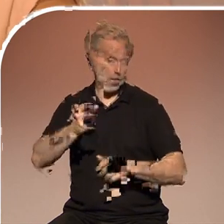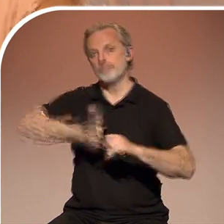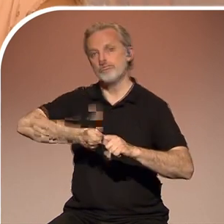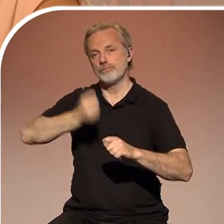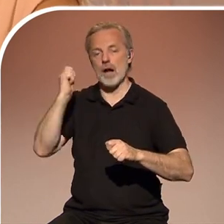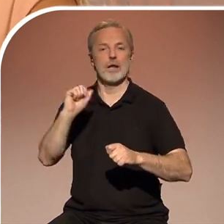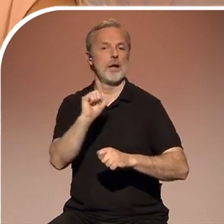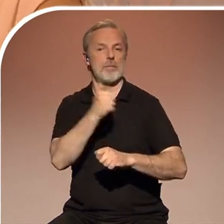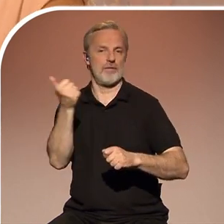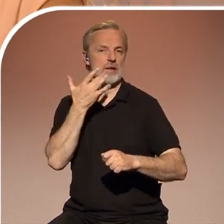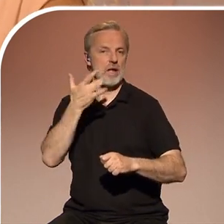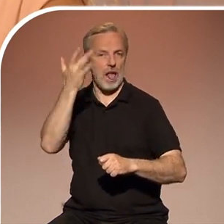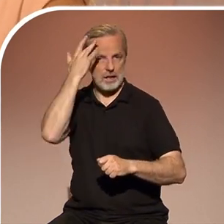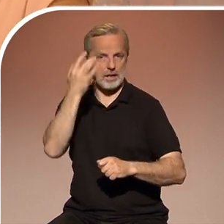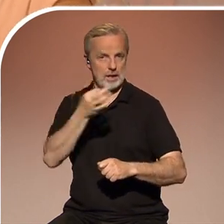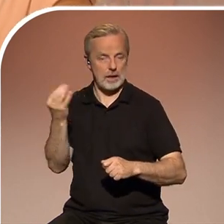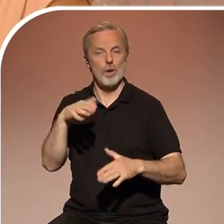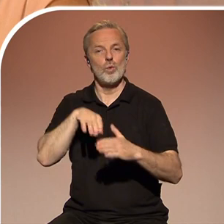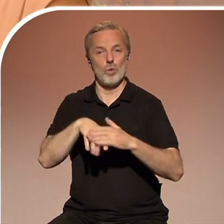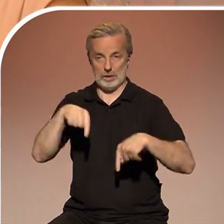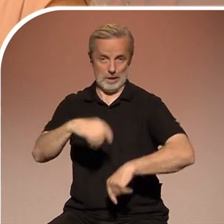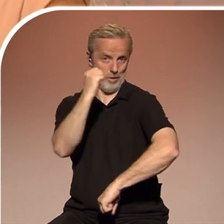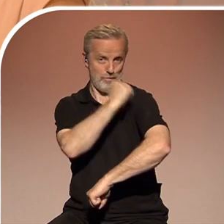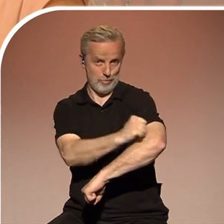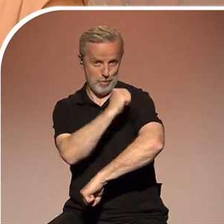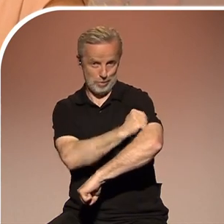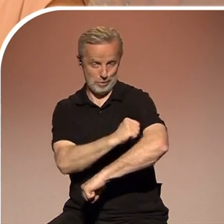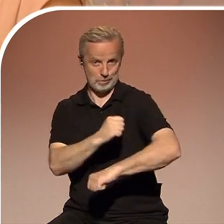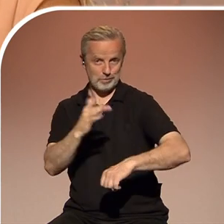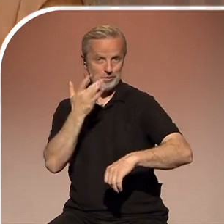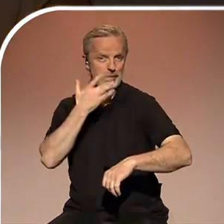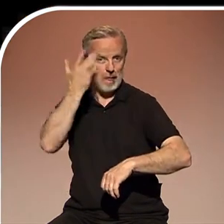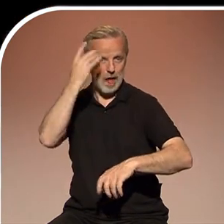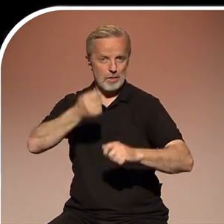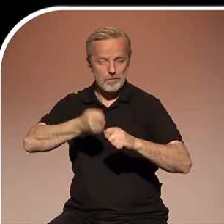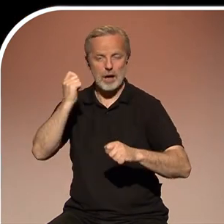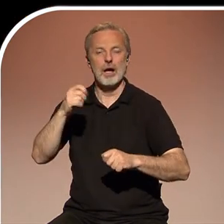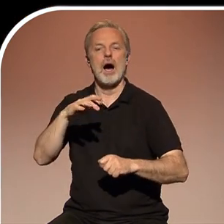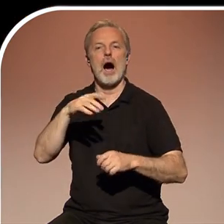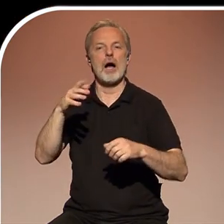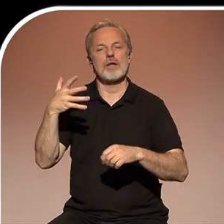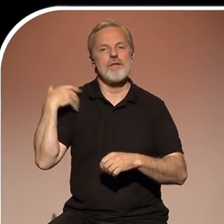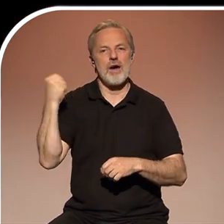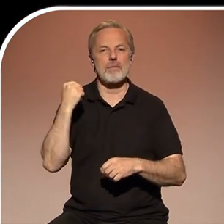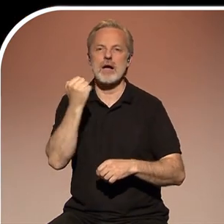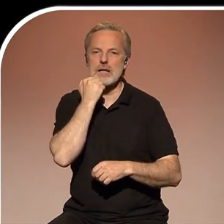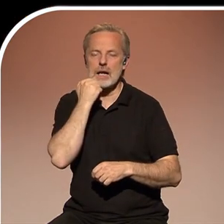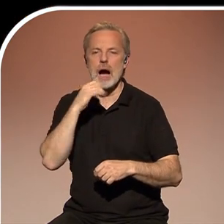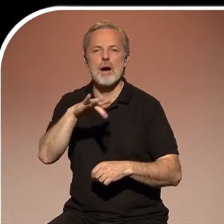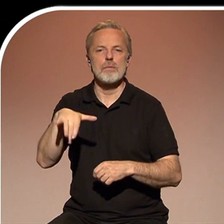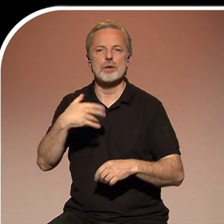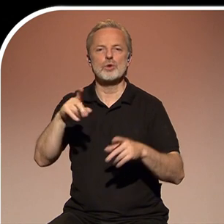letní den, to znamená tuto sobotu, a první návštěvníky pozveme do farmy Zdeňka. Je to v Hustopečích nad Bečvou, je